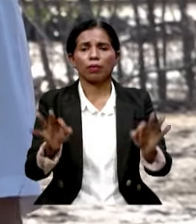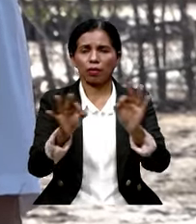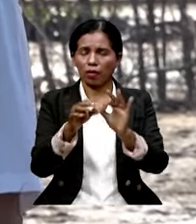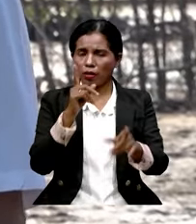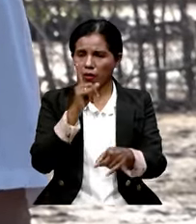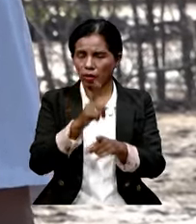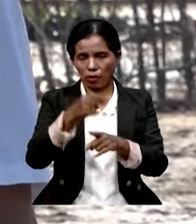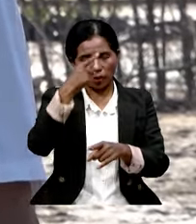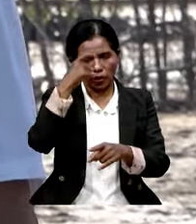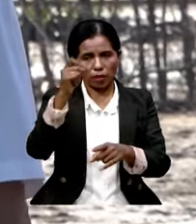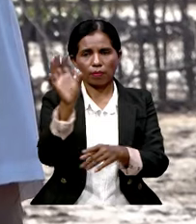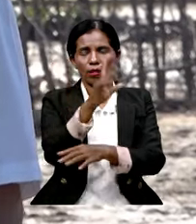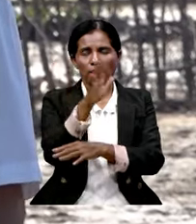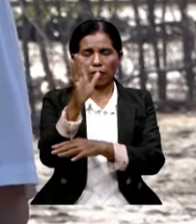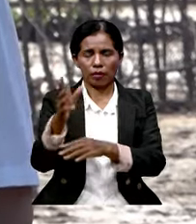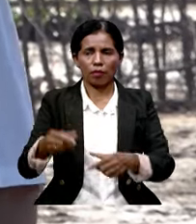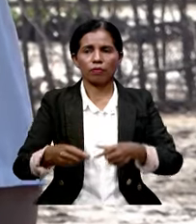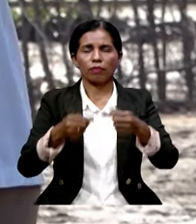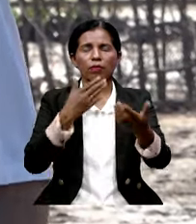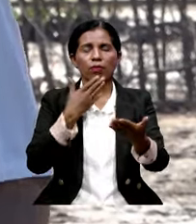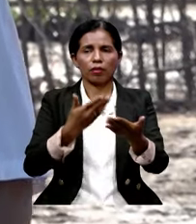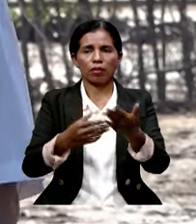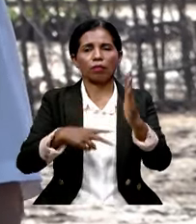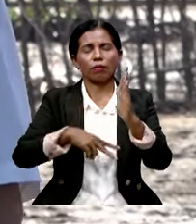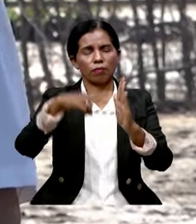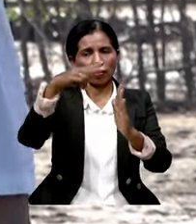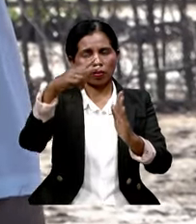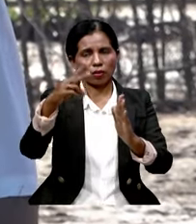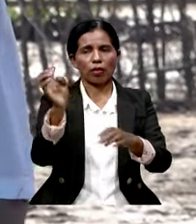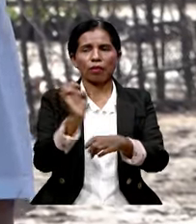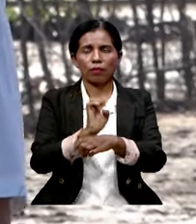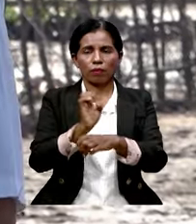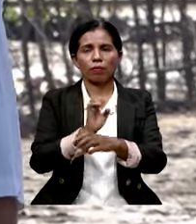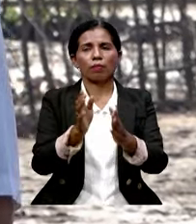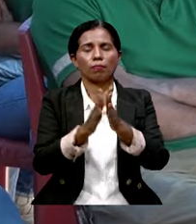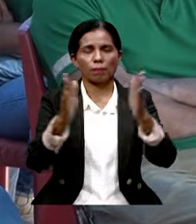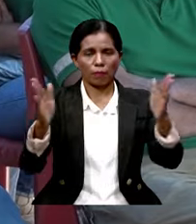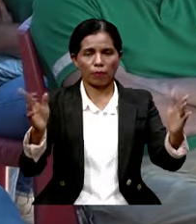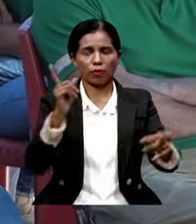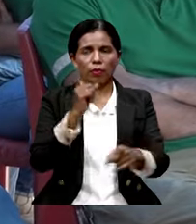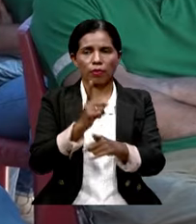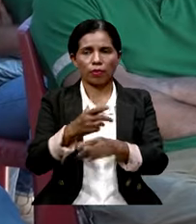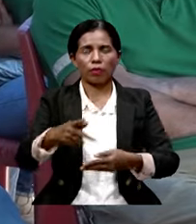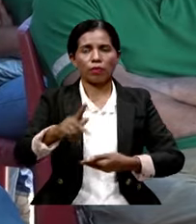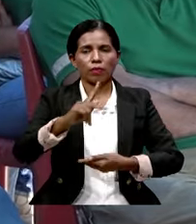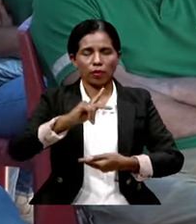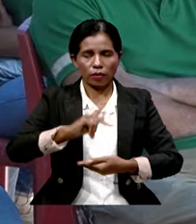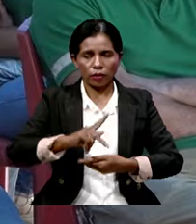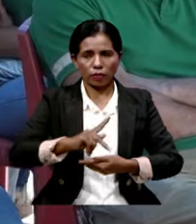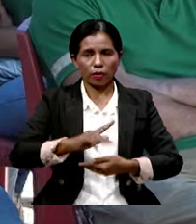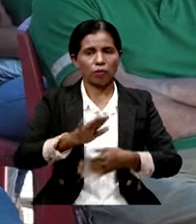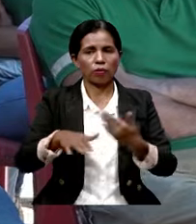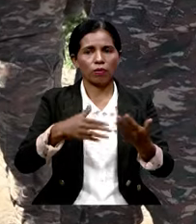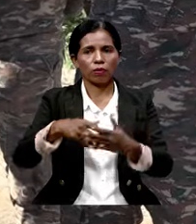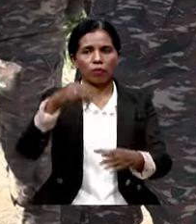tamba ai de ni fori dia valor economia de beba boa te tebes o protesau conservasau o tu